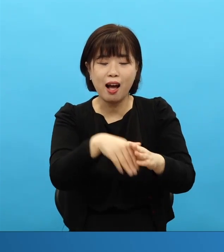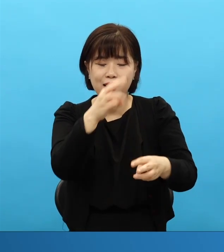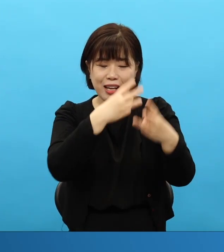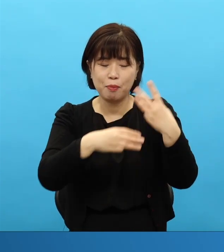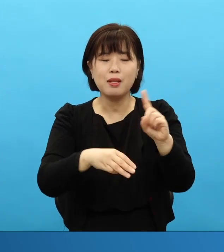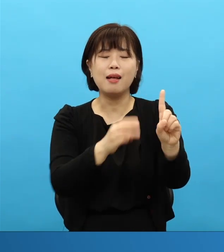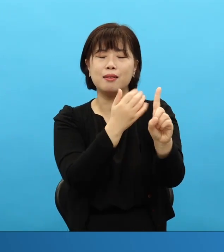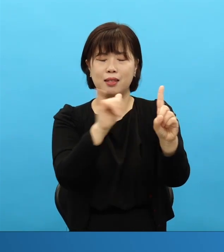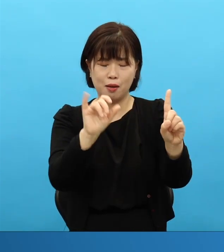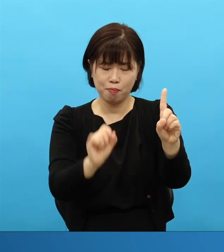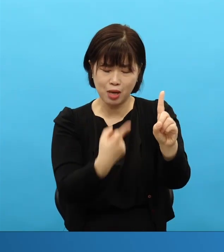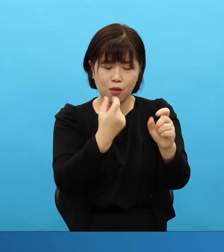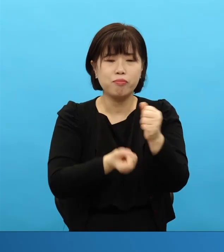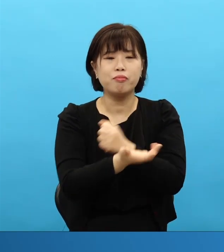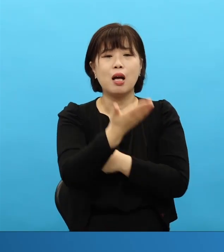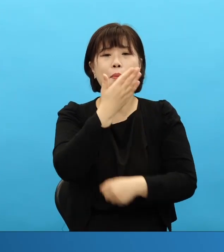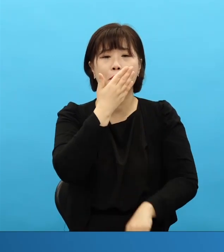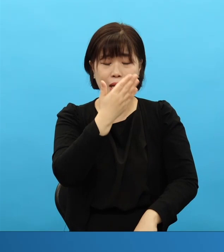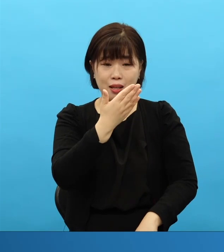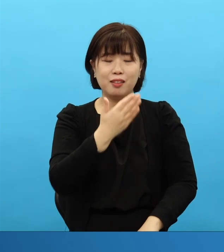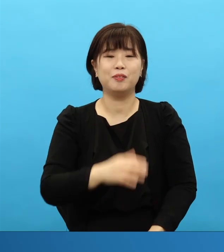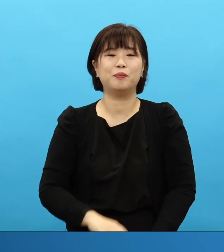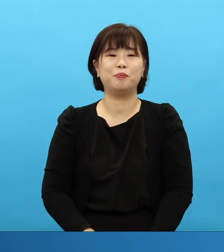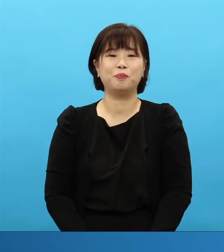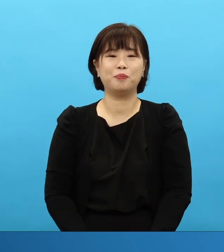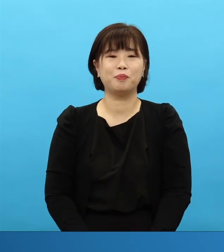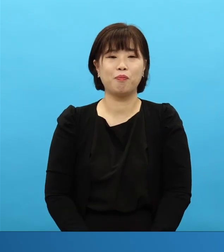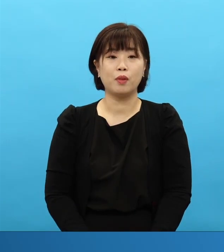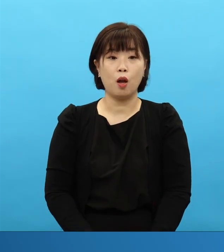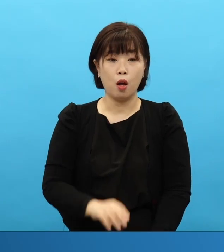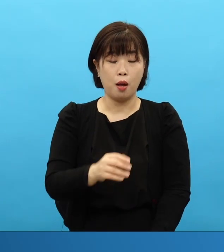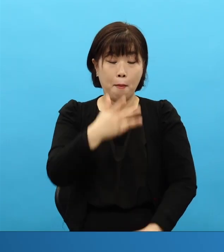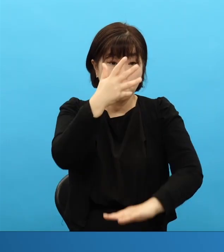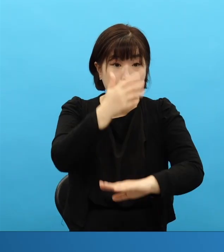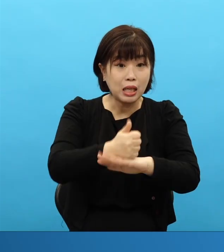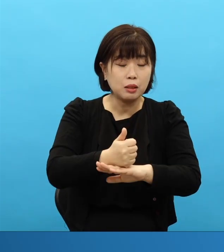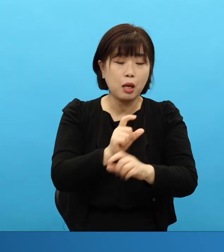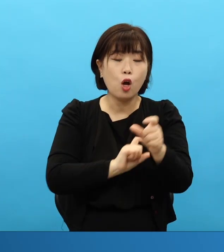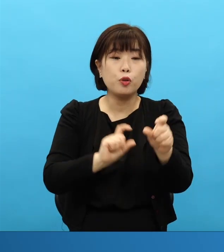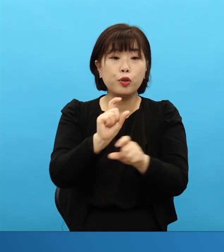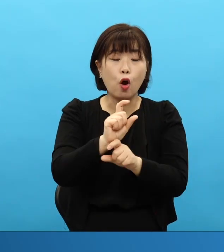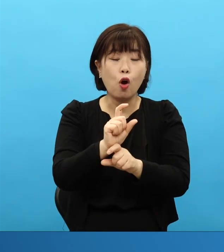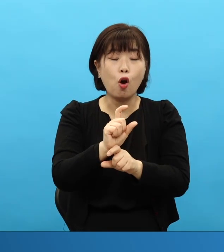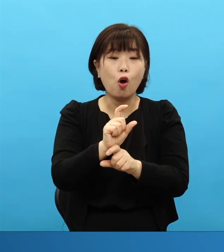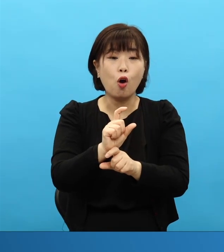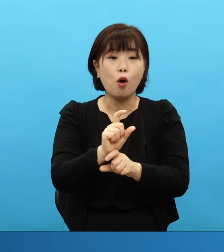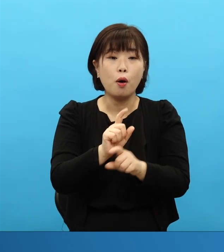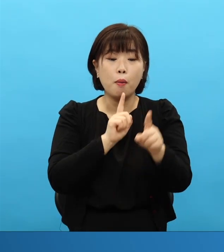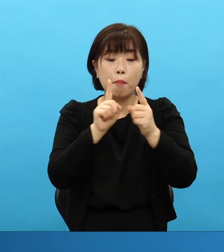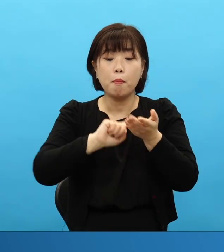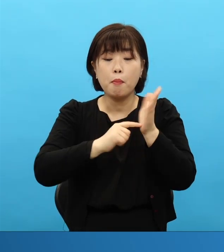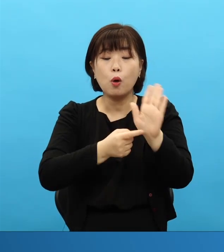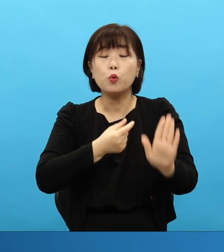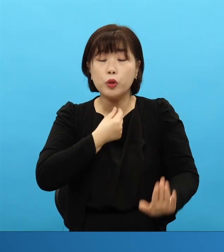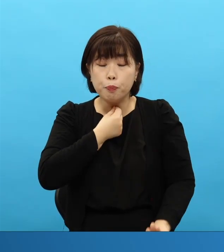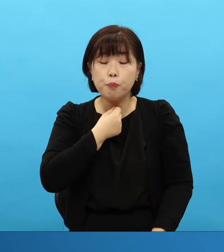들었습니다. 장로님, 더 하고 싶으신 말씀 있으실 것 같아요. 마지막으로 하고 싶으신 말씀 해주시면 됩니다.